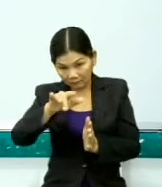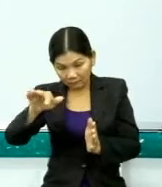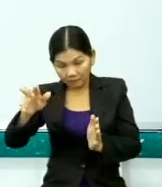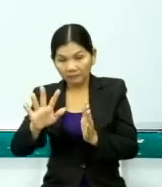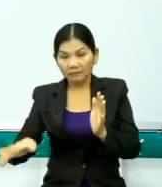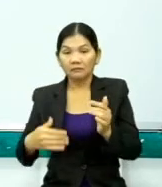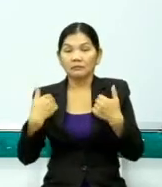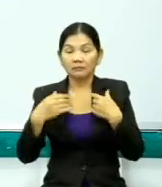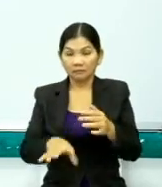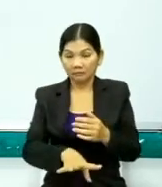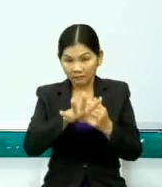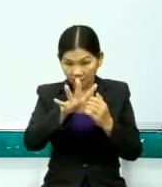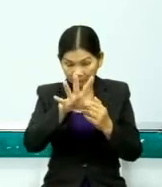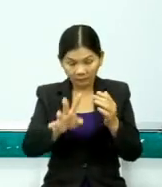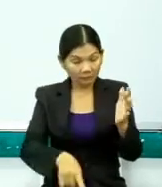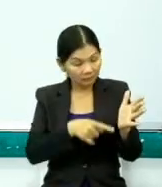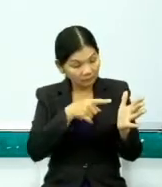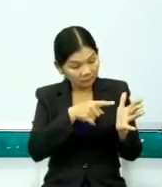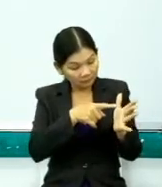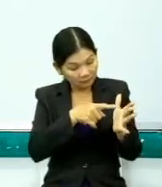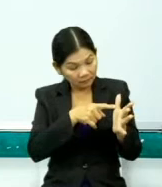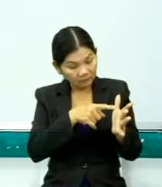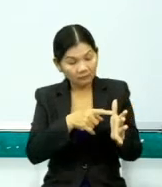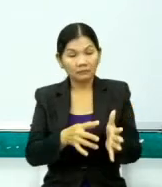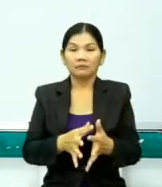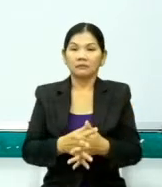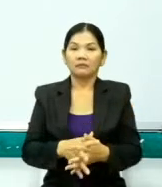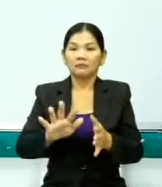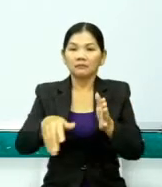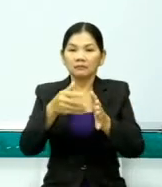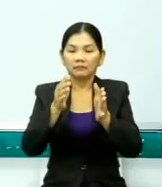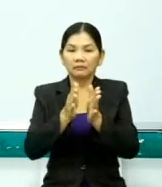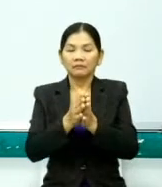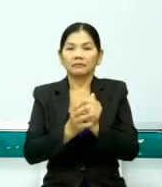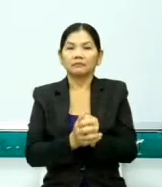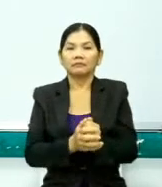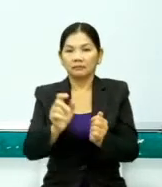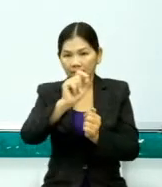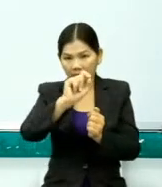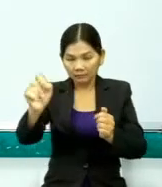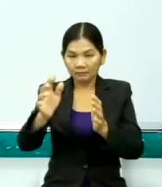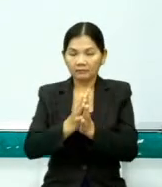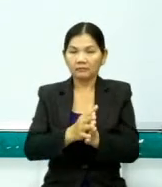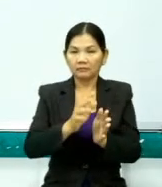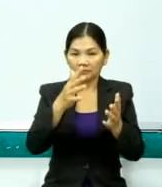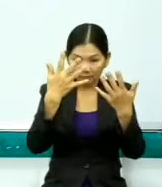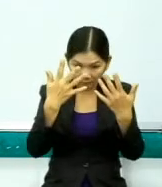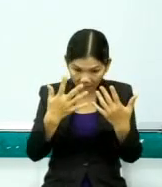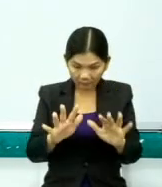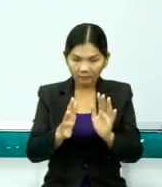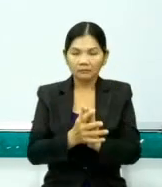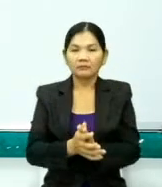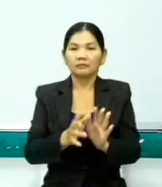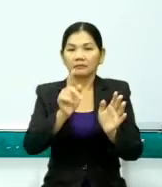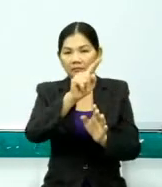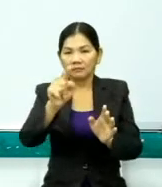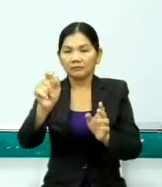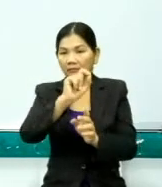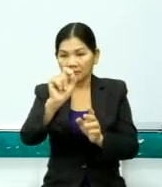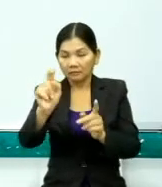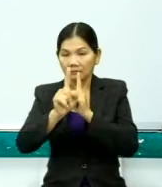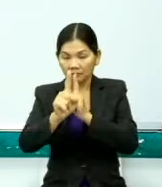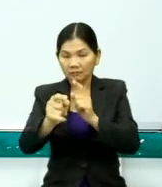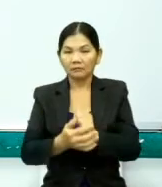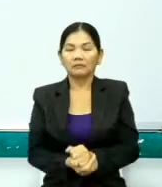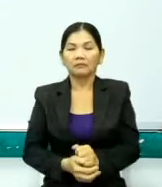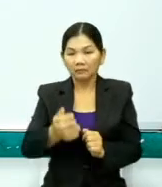đà miến bốn tuổi số của nó chà con dáng dưỡng ban sơ xế tam an chập hỏi chà lời nè